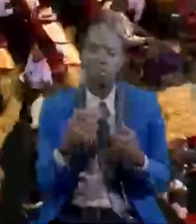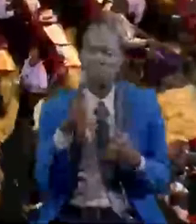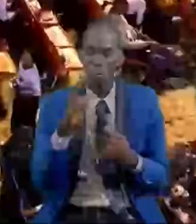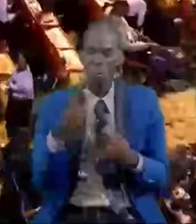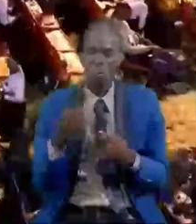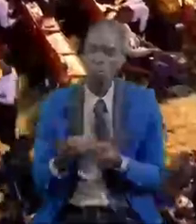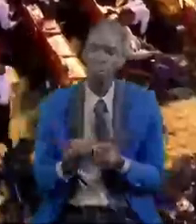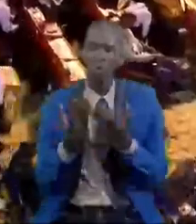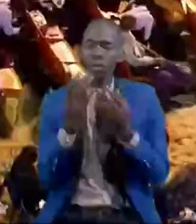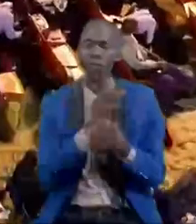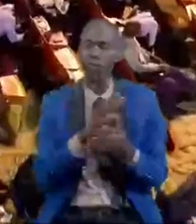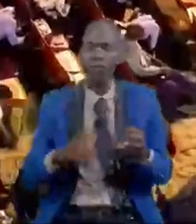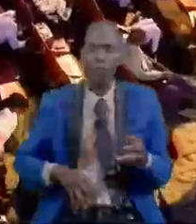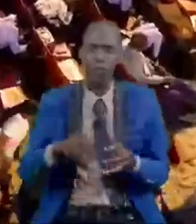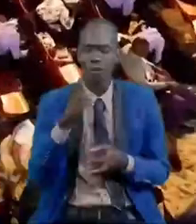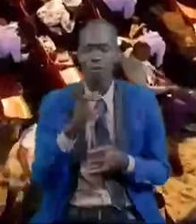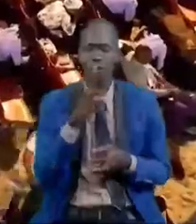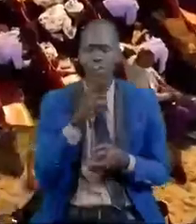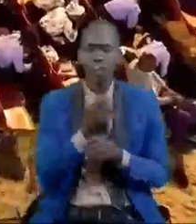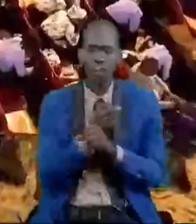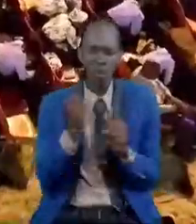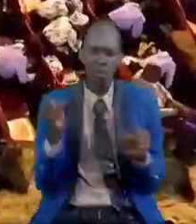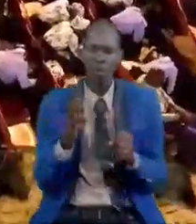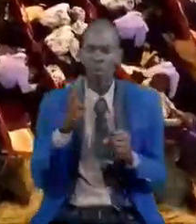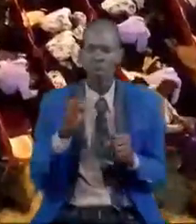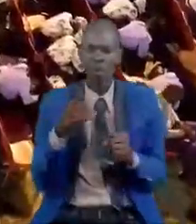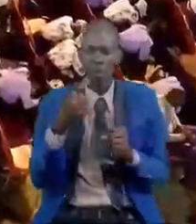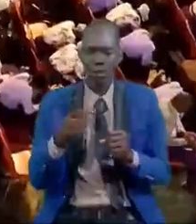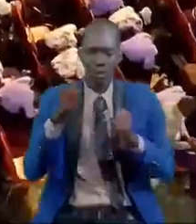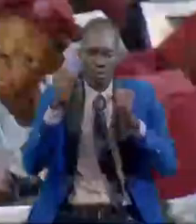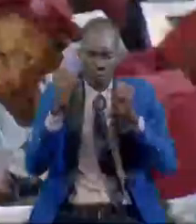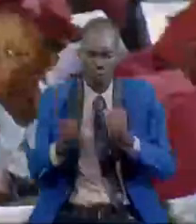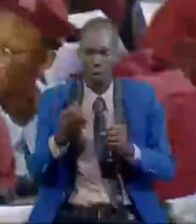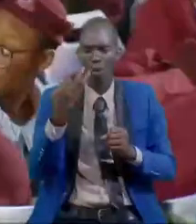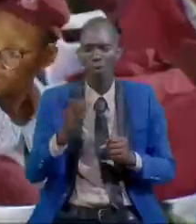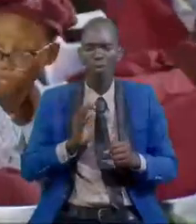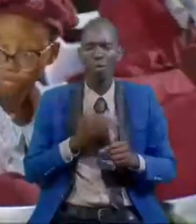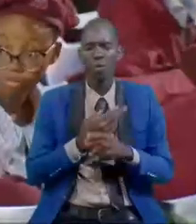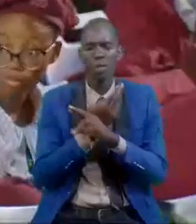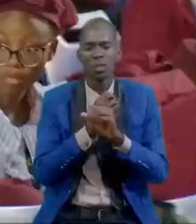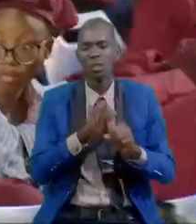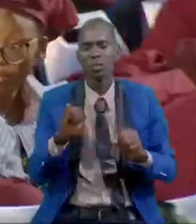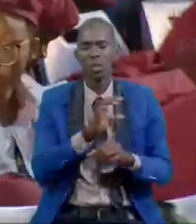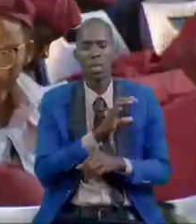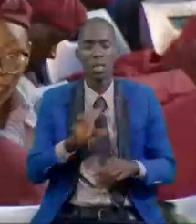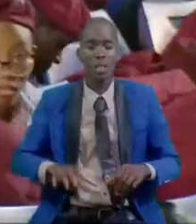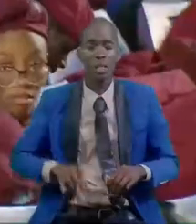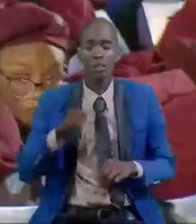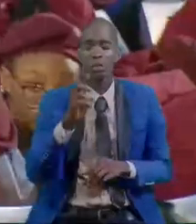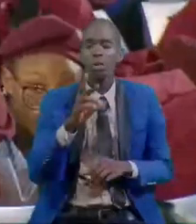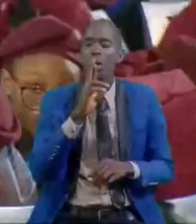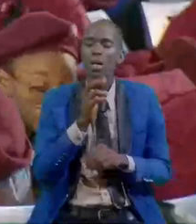Par le sacrifice de Christ, tu es sauvé. Par la puissance de notre Christ rédempteur, tu es sauvé au nom de